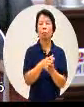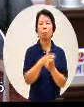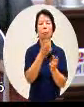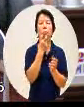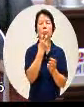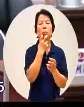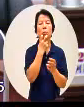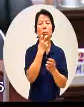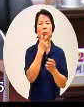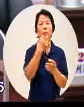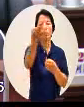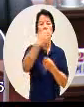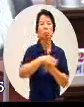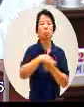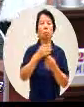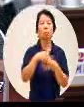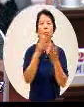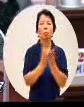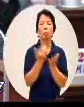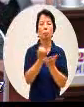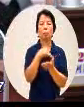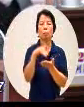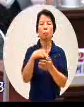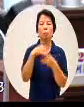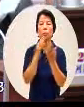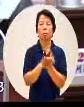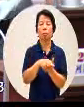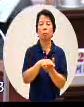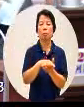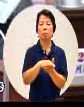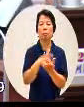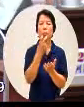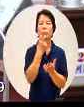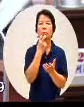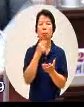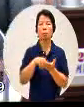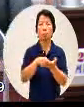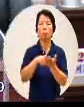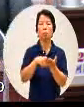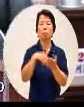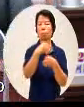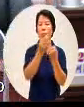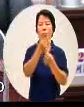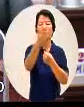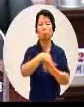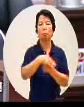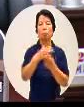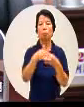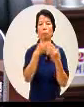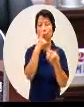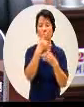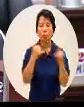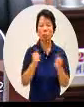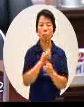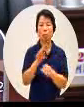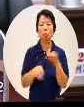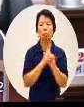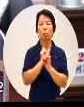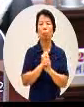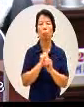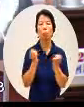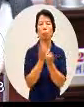他一大堆的預算通通都是跟寫中央跟中央要經會來的而我們經濟發局的